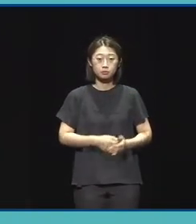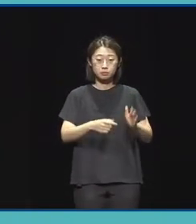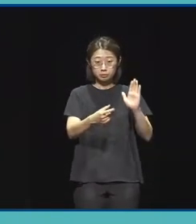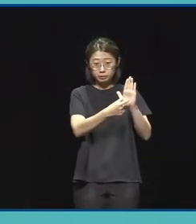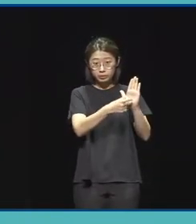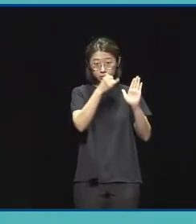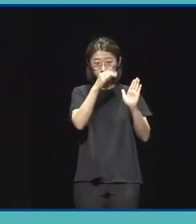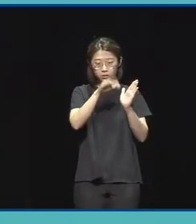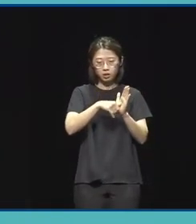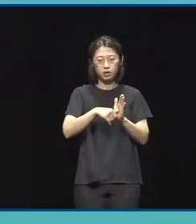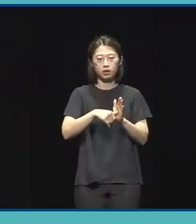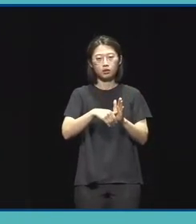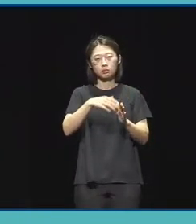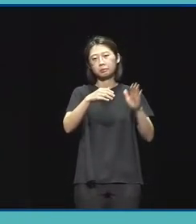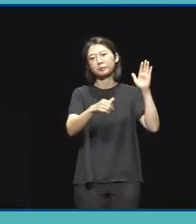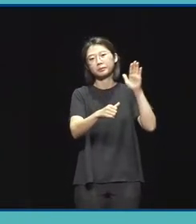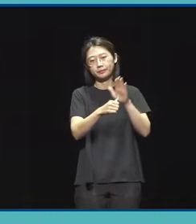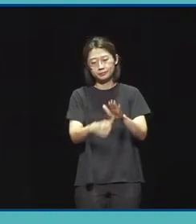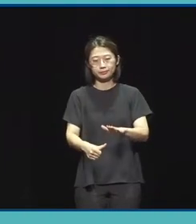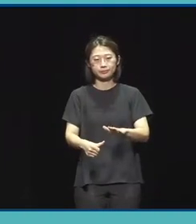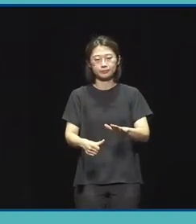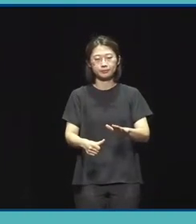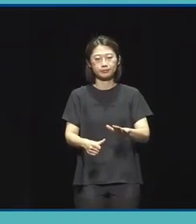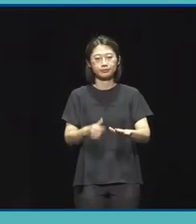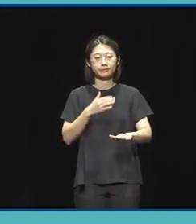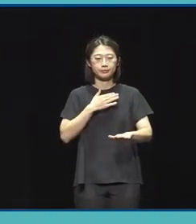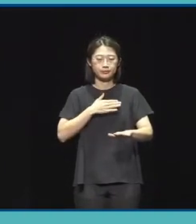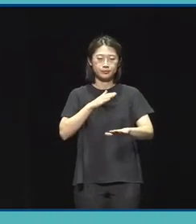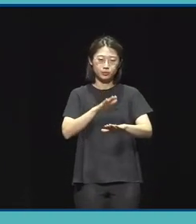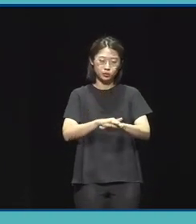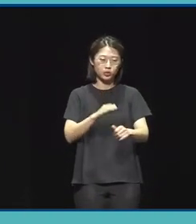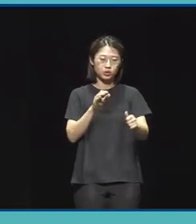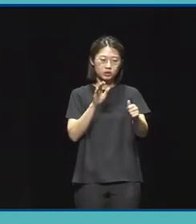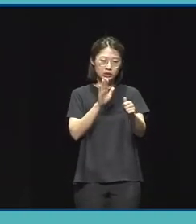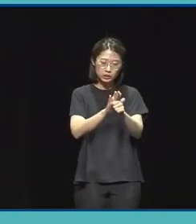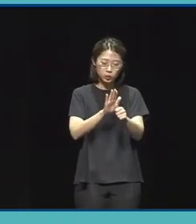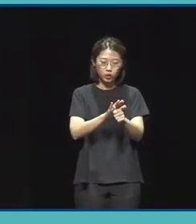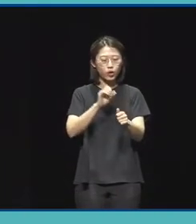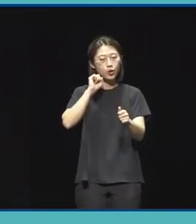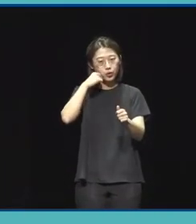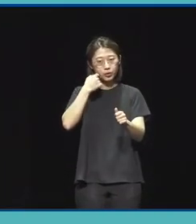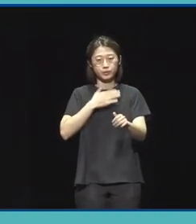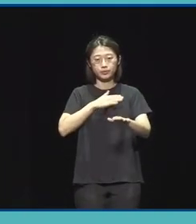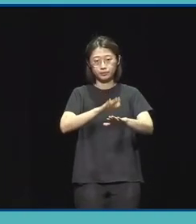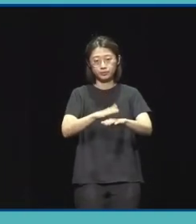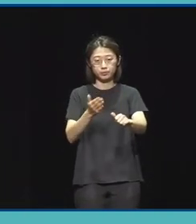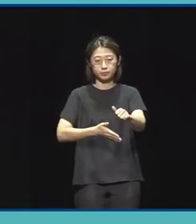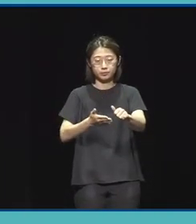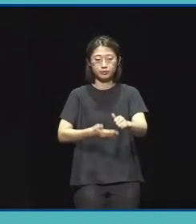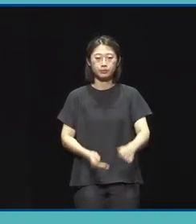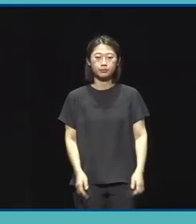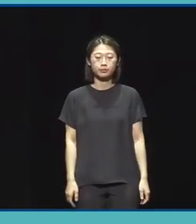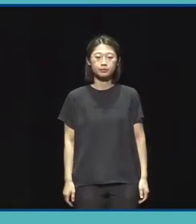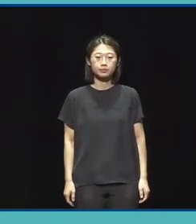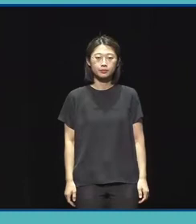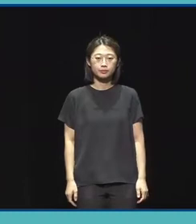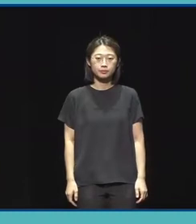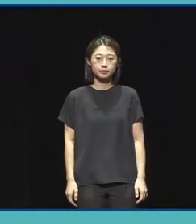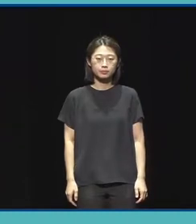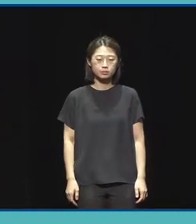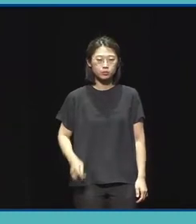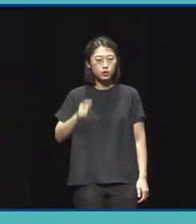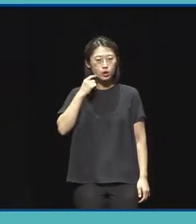저희가 행정결격이 됨에 따라 지원 대상에서 제가 됩니다 시민 기준입니다 작품의